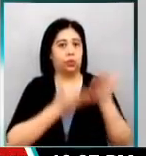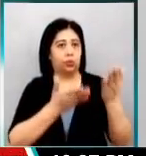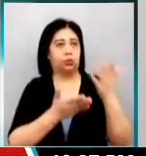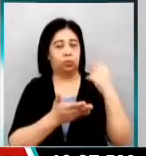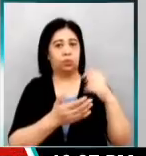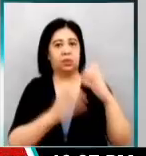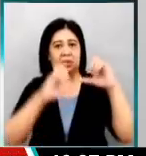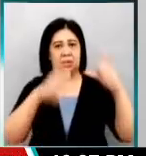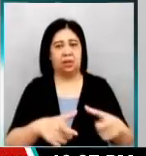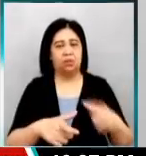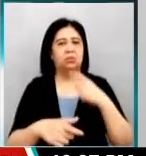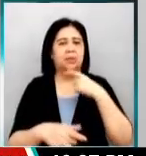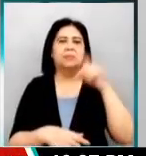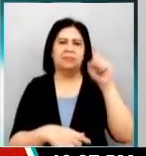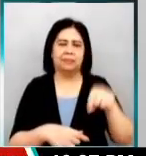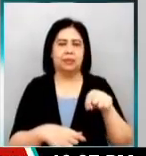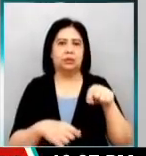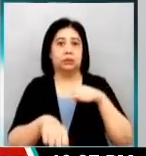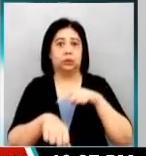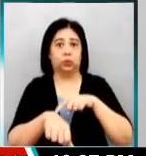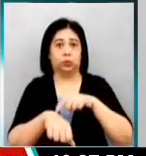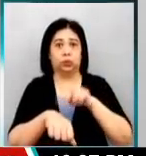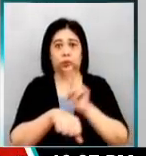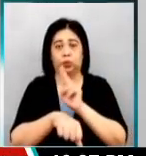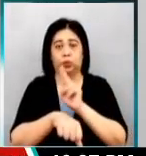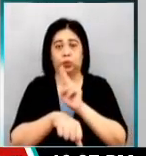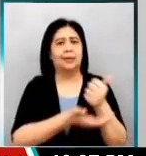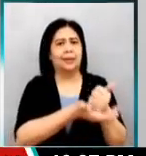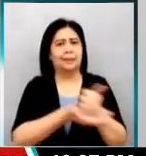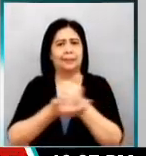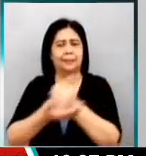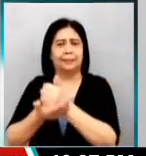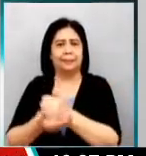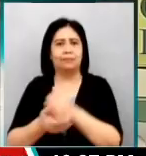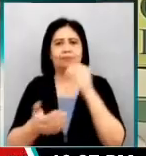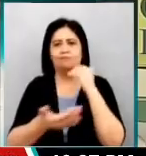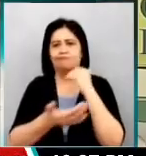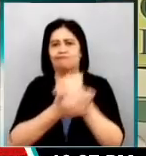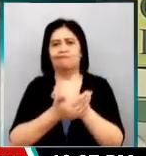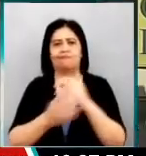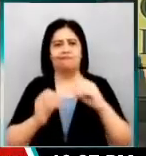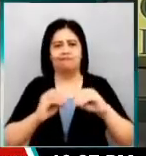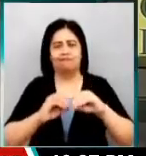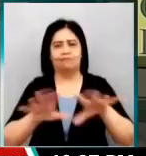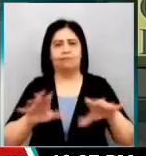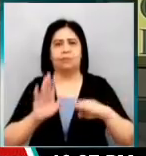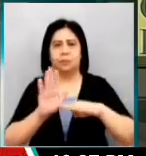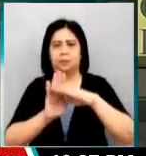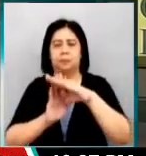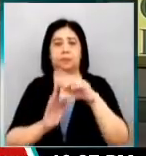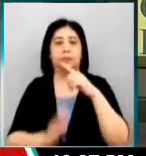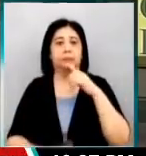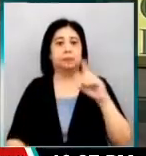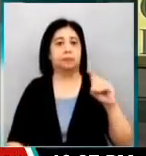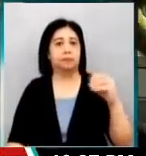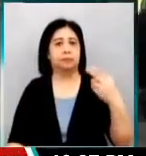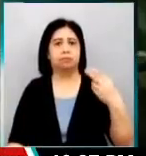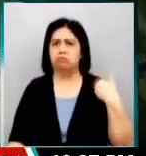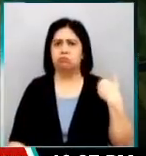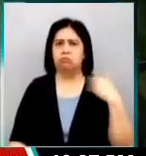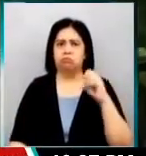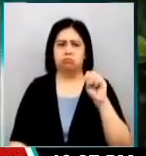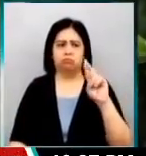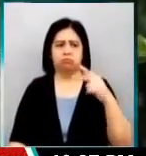dapat gamitin ang panahong ito para magtulungan ang lahat na maiwasan ang surge. Sabi ng DOH, wala pang surge pero ang ilang